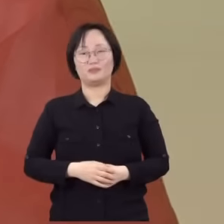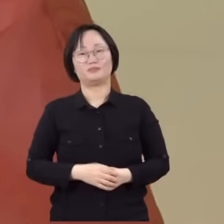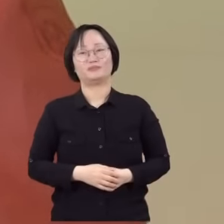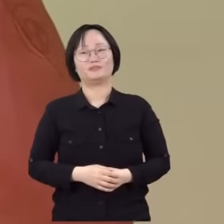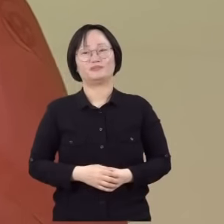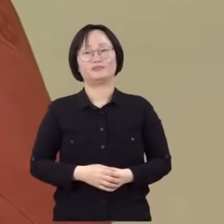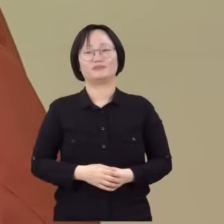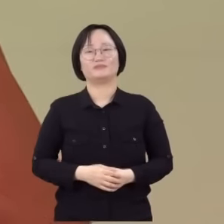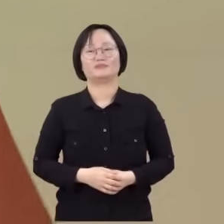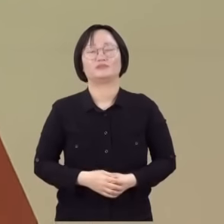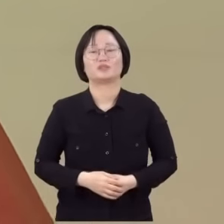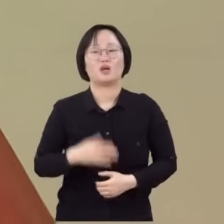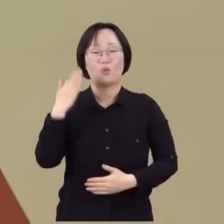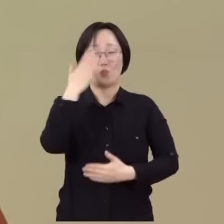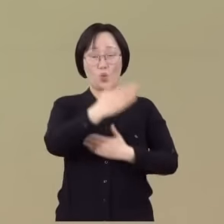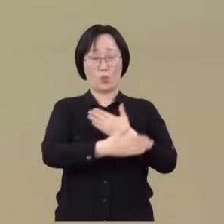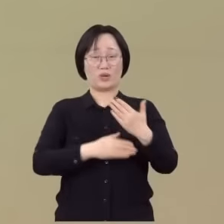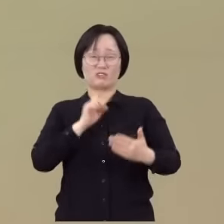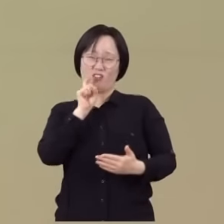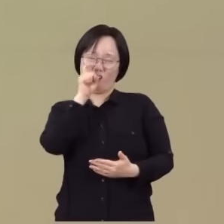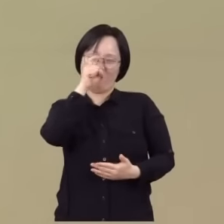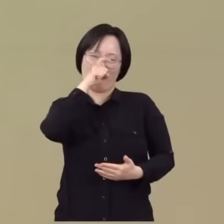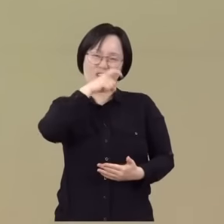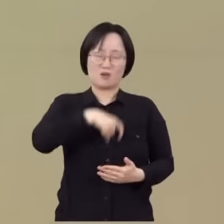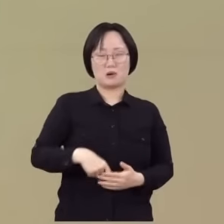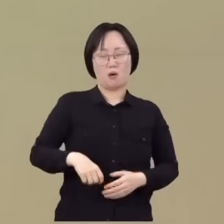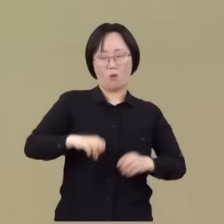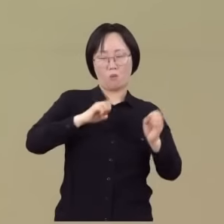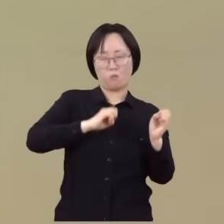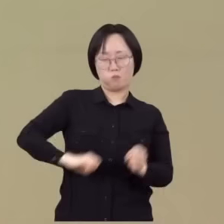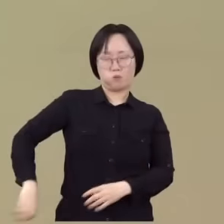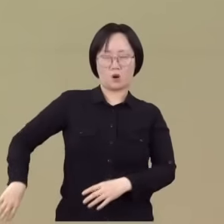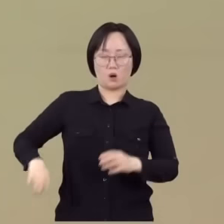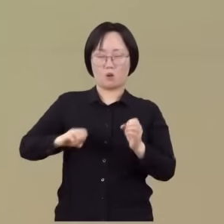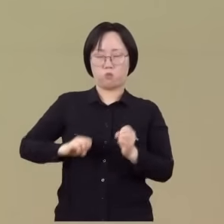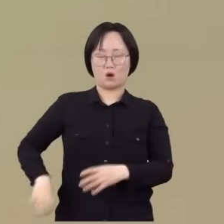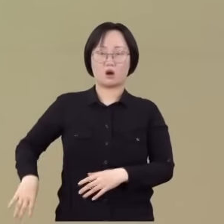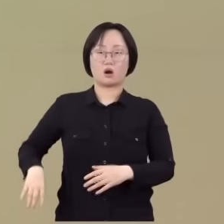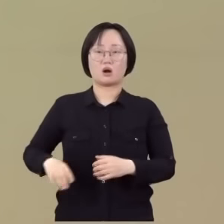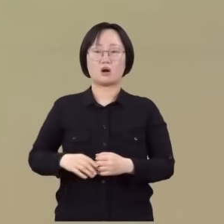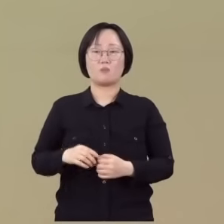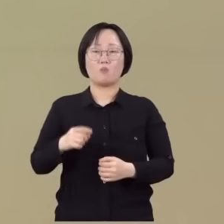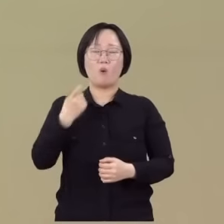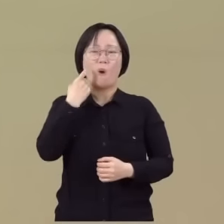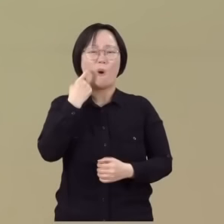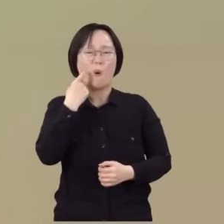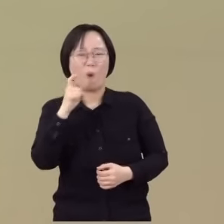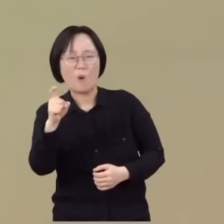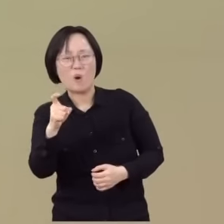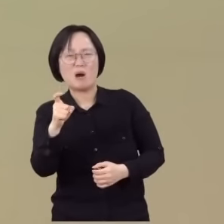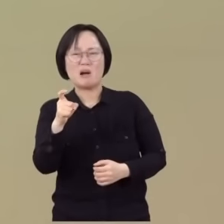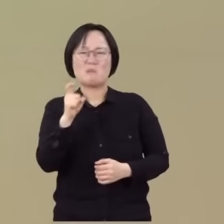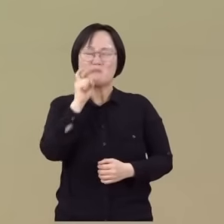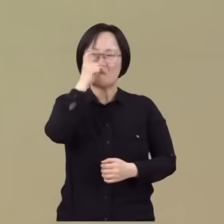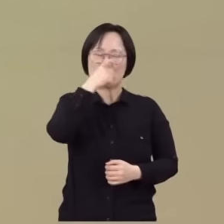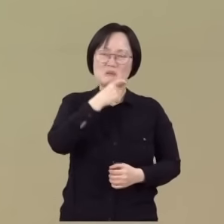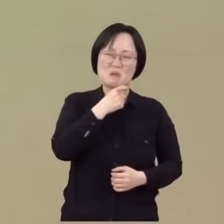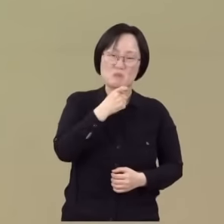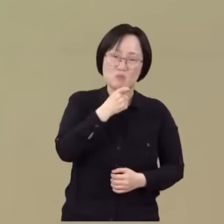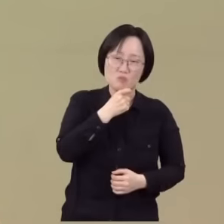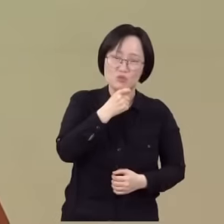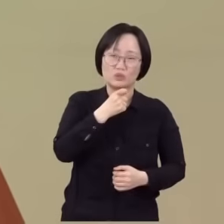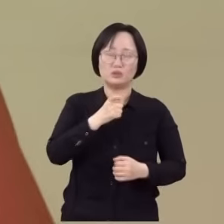몸에서 막 더러운게 빠져 나간다던가 몸에서 막 고름이나 진물이나